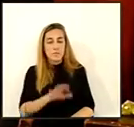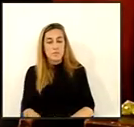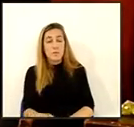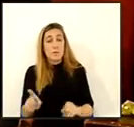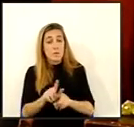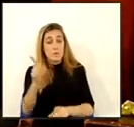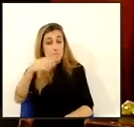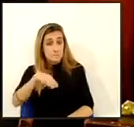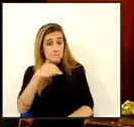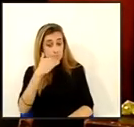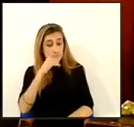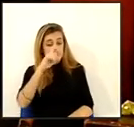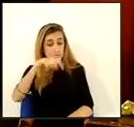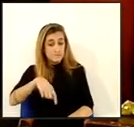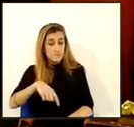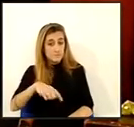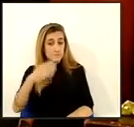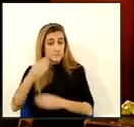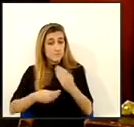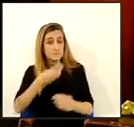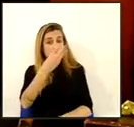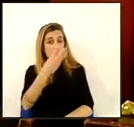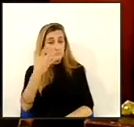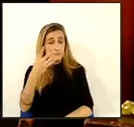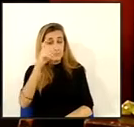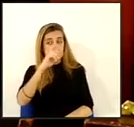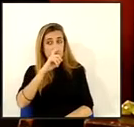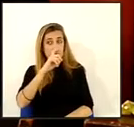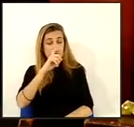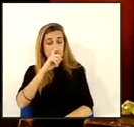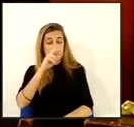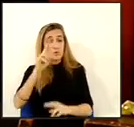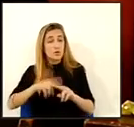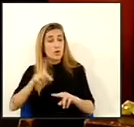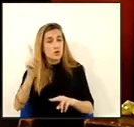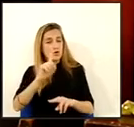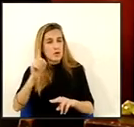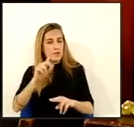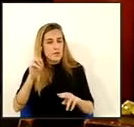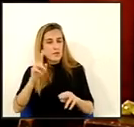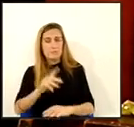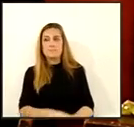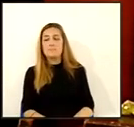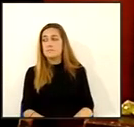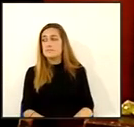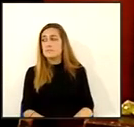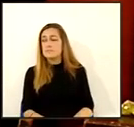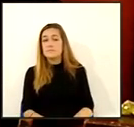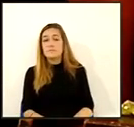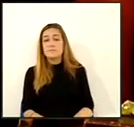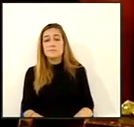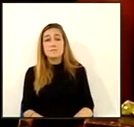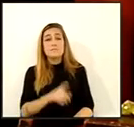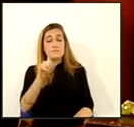sabem, aquest any, després de 35 anys consecutius, no celebrarà el Festival de Cantoni Gros. Així ho va confirmar el